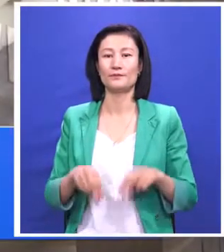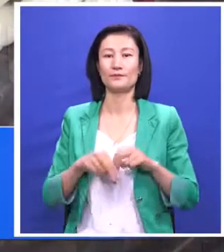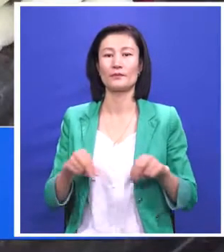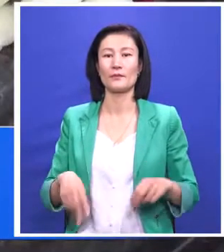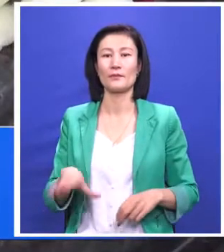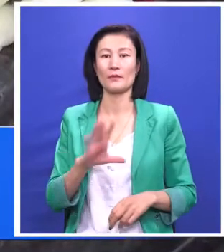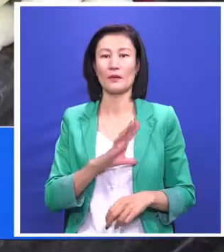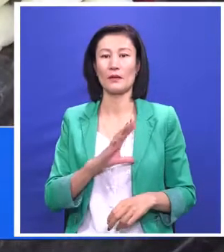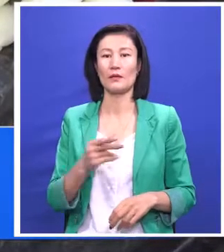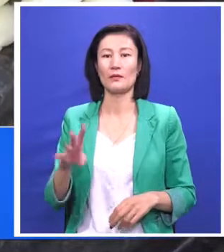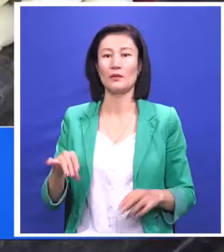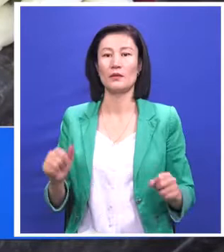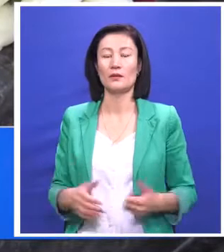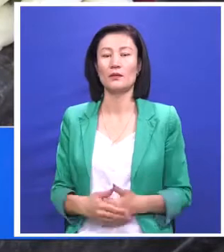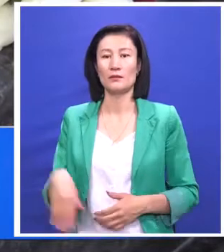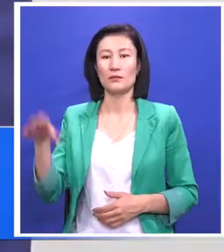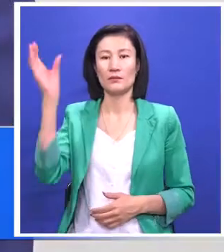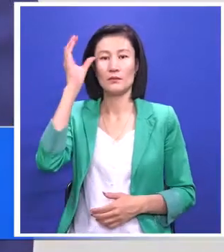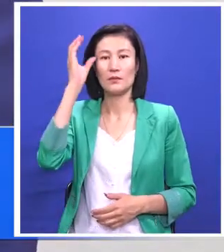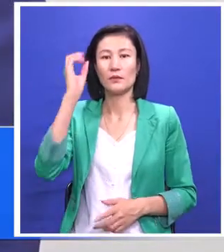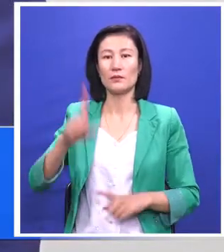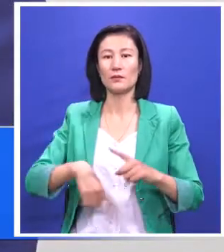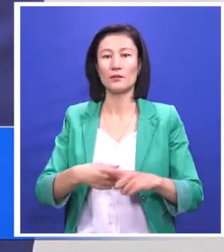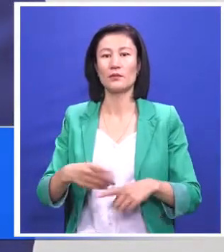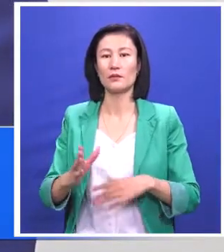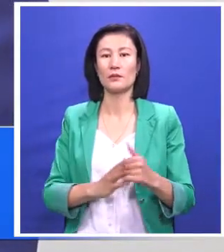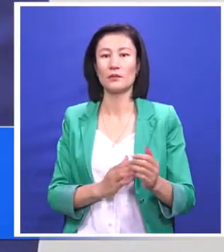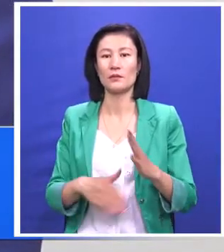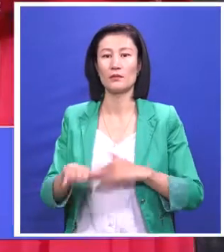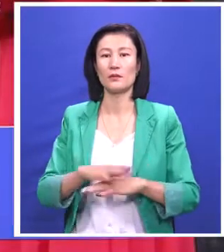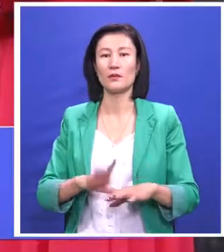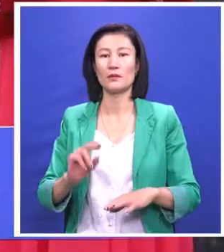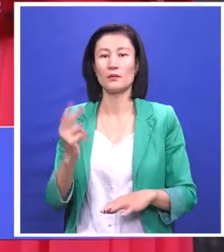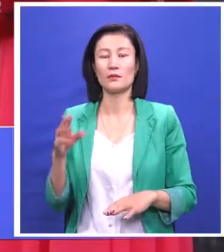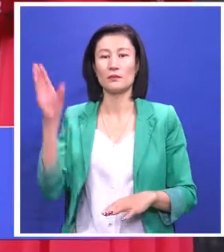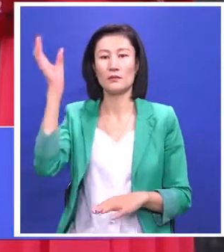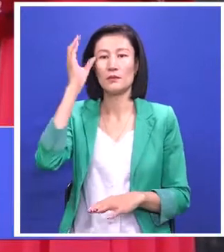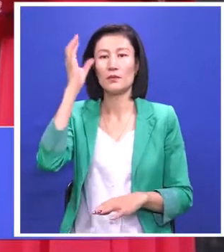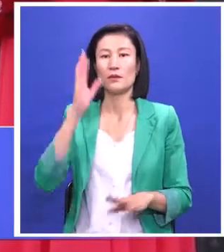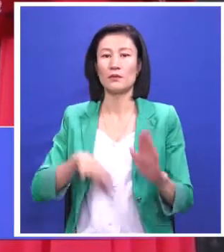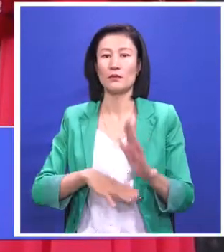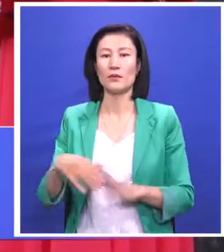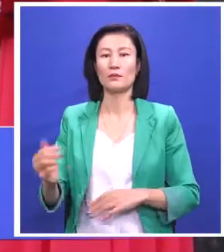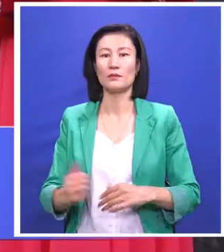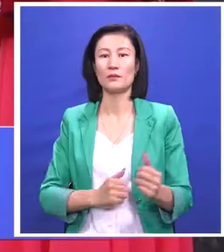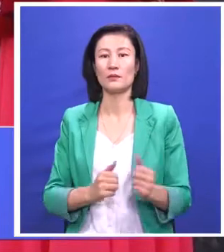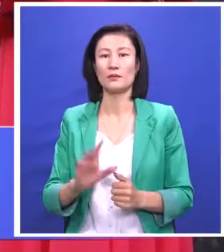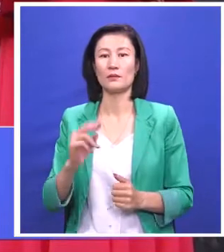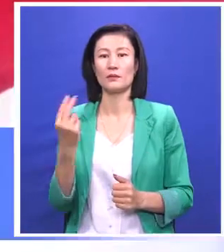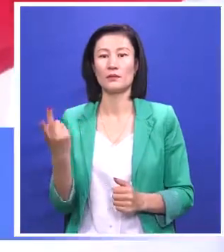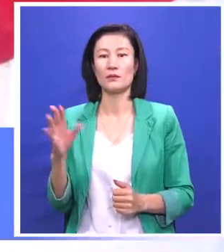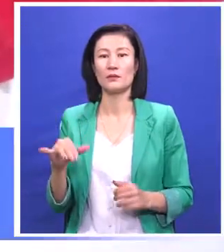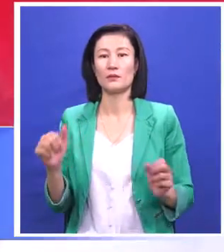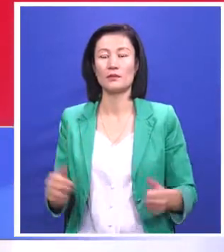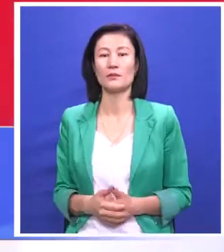президенті болған Абдымұса Мұратұлы білім беруді дамытуға, өндірістің барлық салалары үшін жоғары білікті және бәсекеге қабілетті мамандар